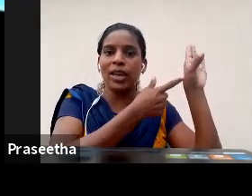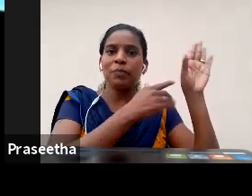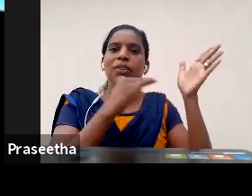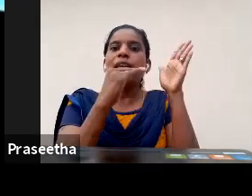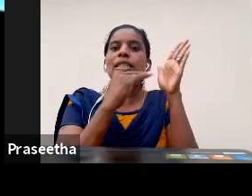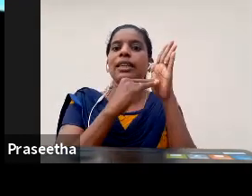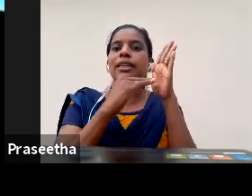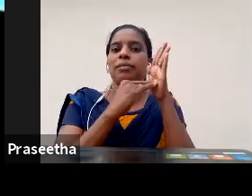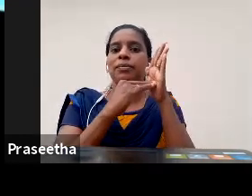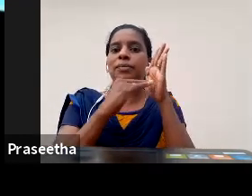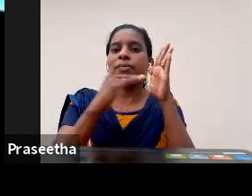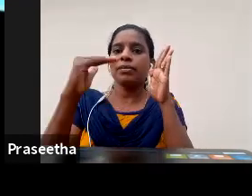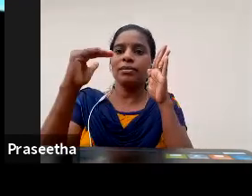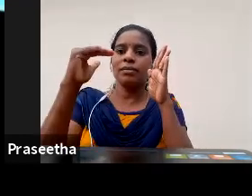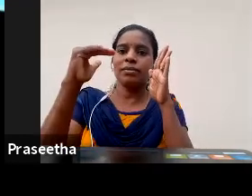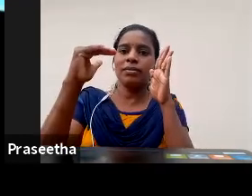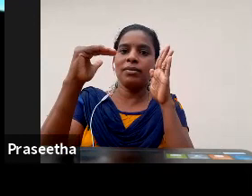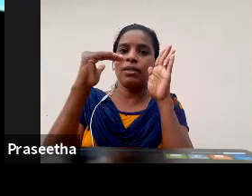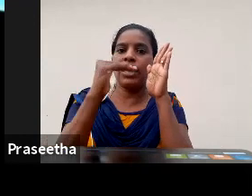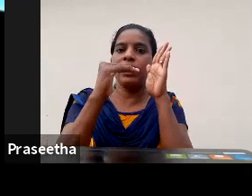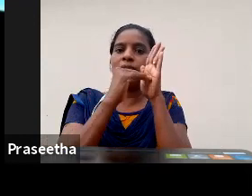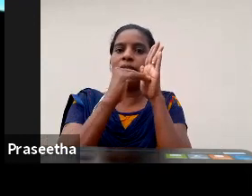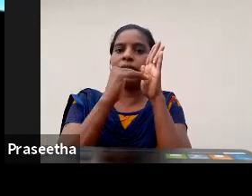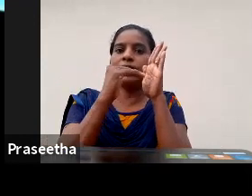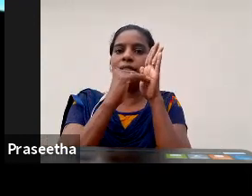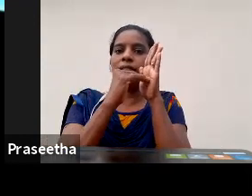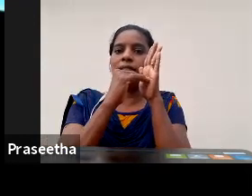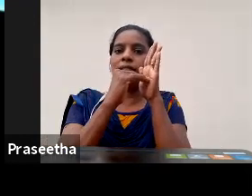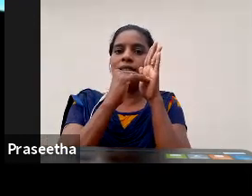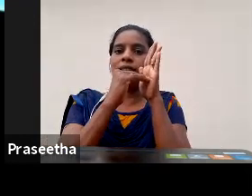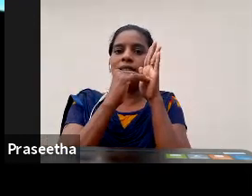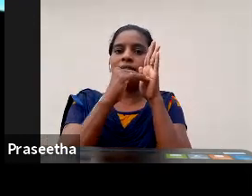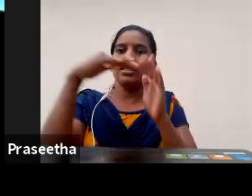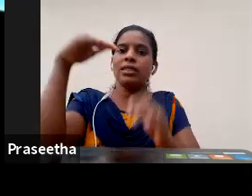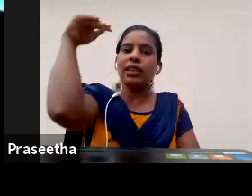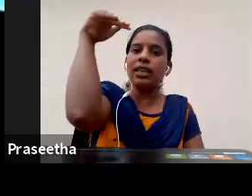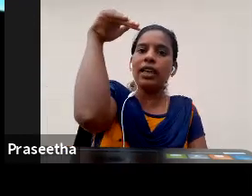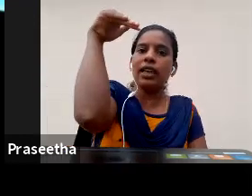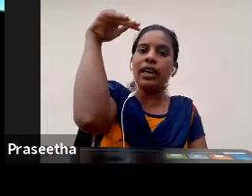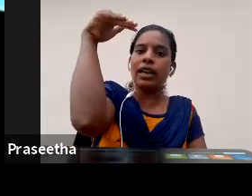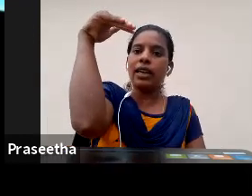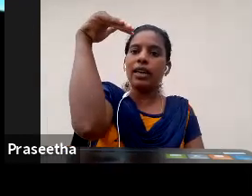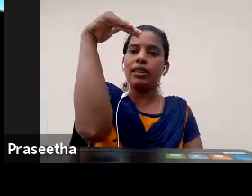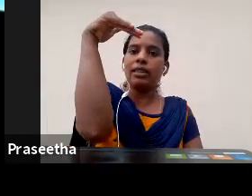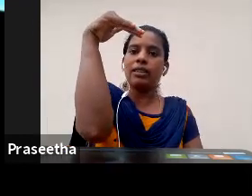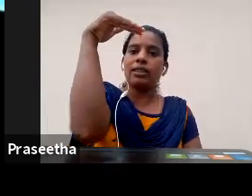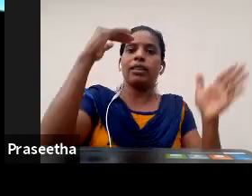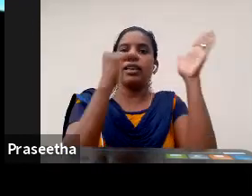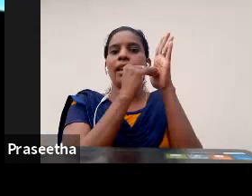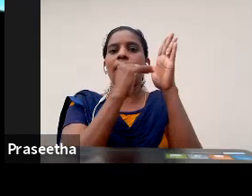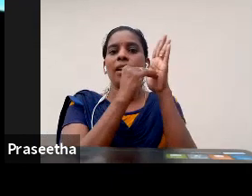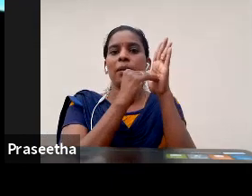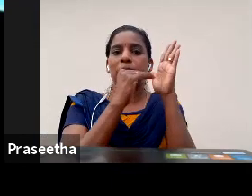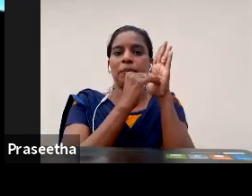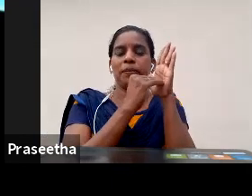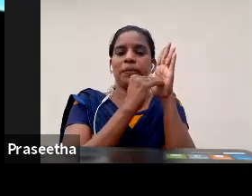വൈ. ഇനി സെഡ്, ഇവിടെ സെഡ്, സെഡ് ഇങ്ങനെയും കാണിക്കാറുണ്ട്,